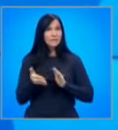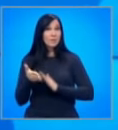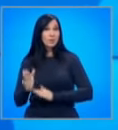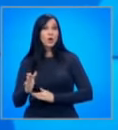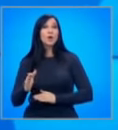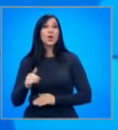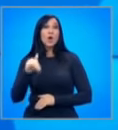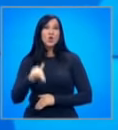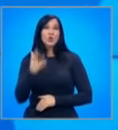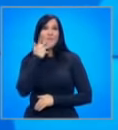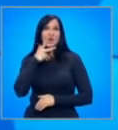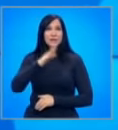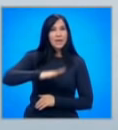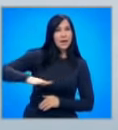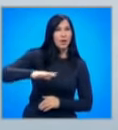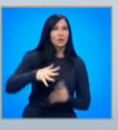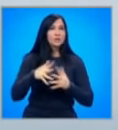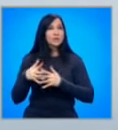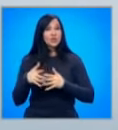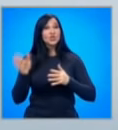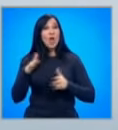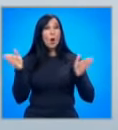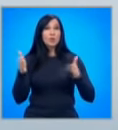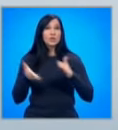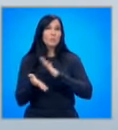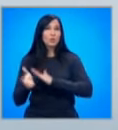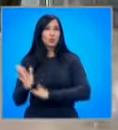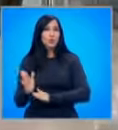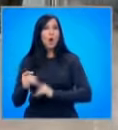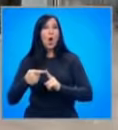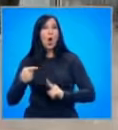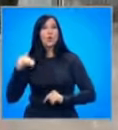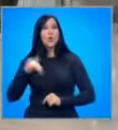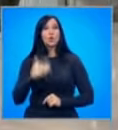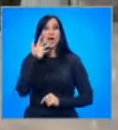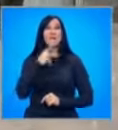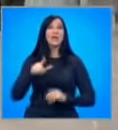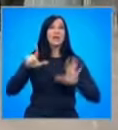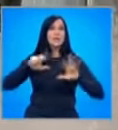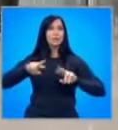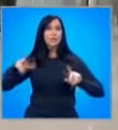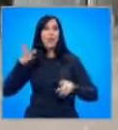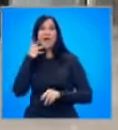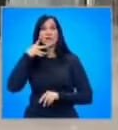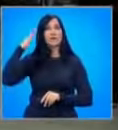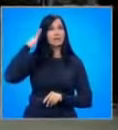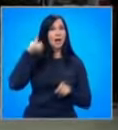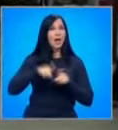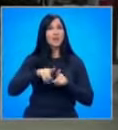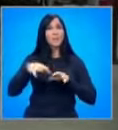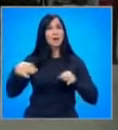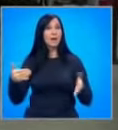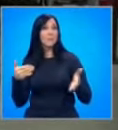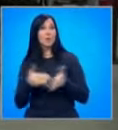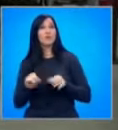до южноафриканския регион. Съединените щати ще ограничат пътуванията от Южна Африка и 7 други африкански страни като мярка